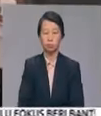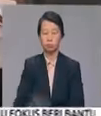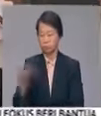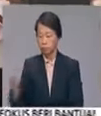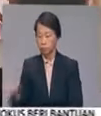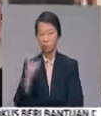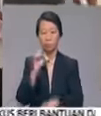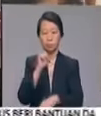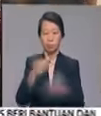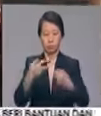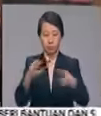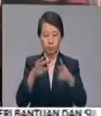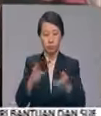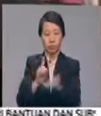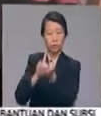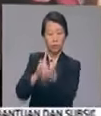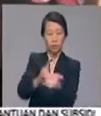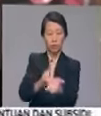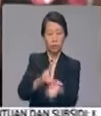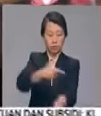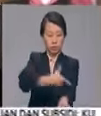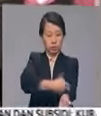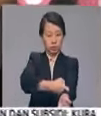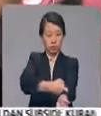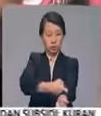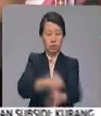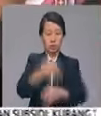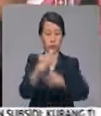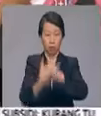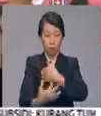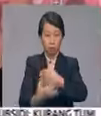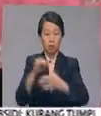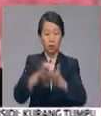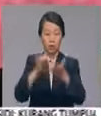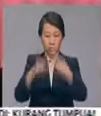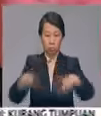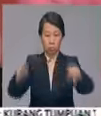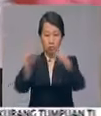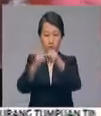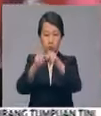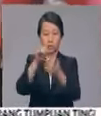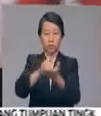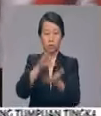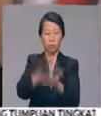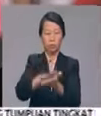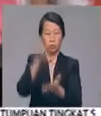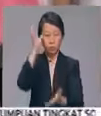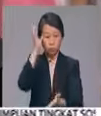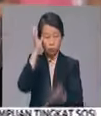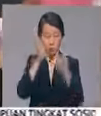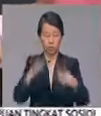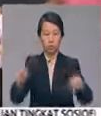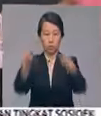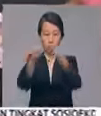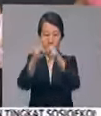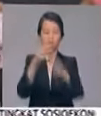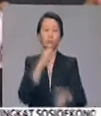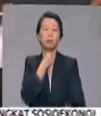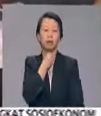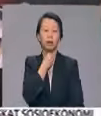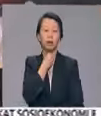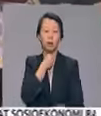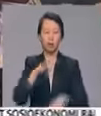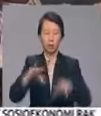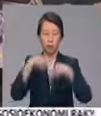Beliau merasmikan program Derma Darah Persatuan Guangxi Kuala Kangsar di Sekolah Jenis Kebangsaan China Sungwah Kuala Kangsar Perak.